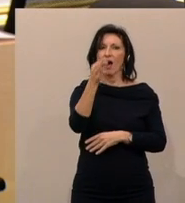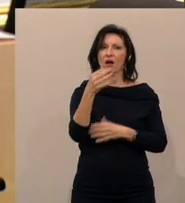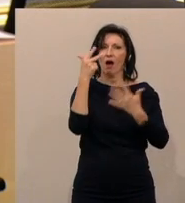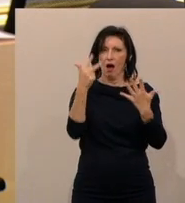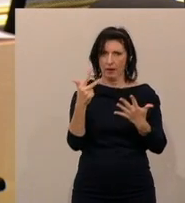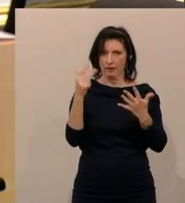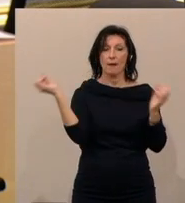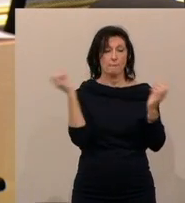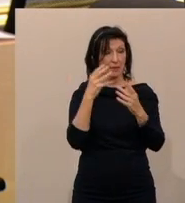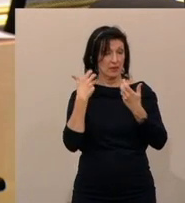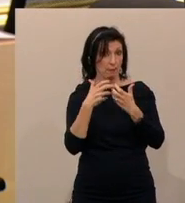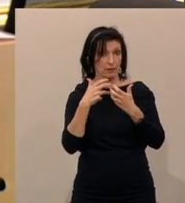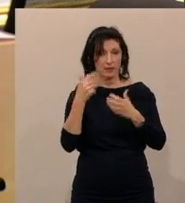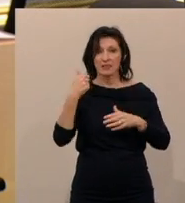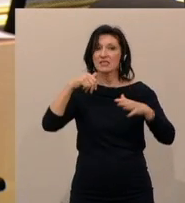Aus Medienberichten vom